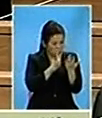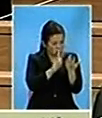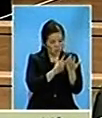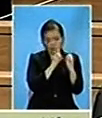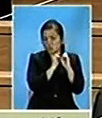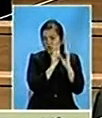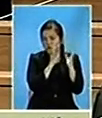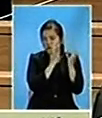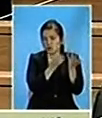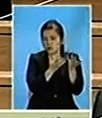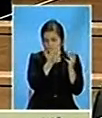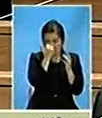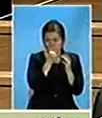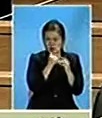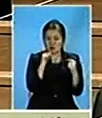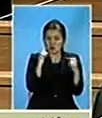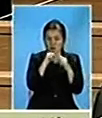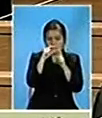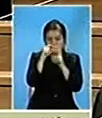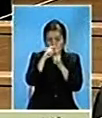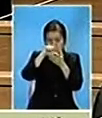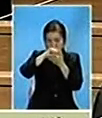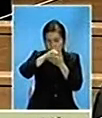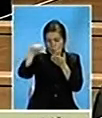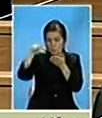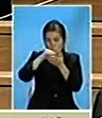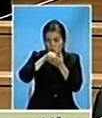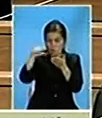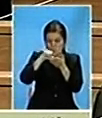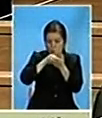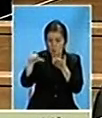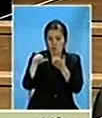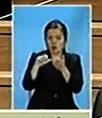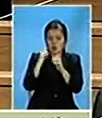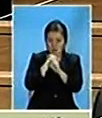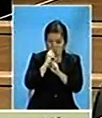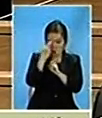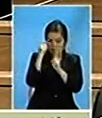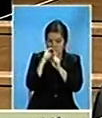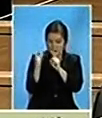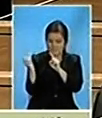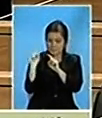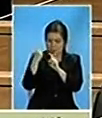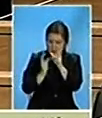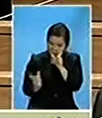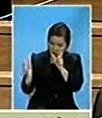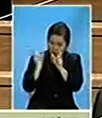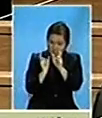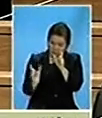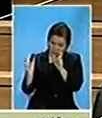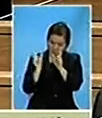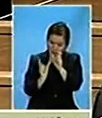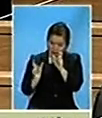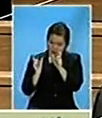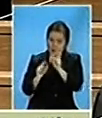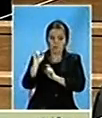ทำไมท่านถึงจำเป็นที่จะต้องไปแก้คำนิยามใหม่ของการแพทย์แผนไทยซึ่งผ่านสภาผู้แทนรา